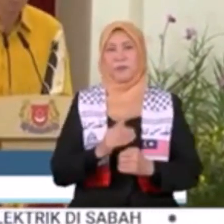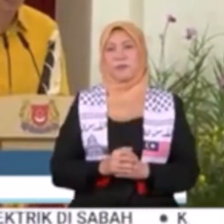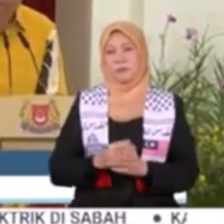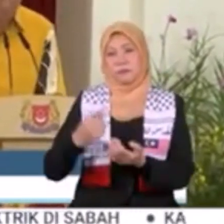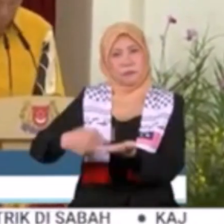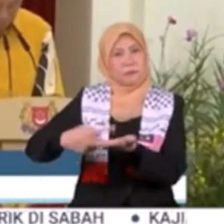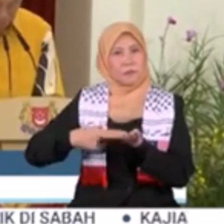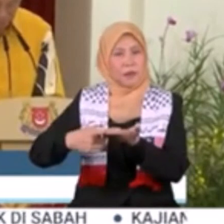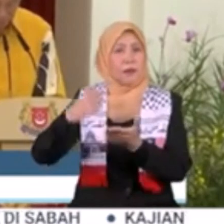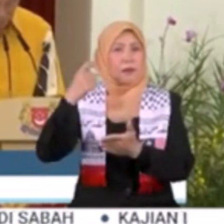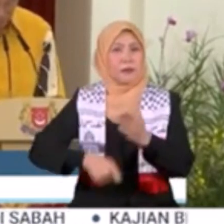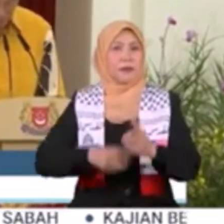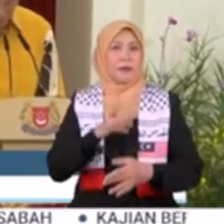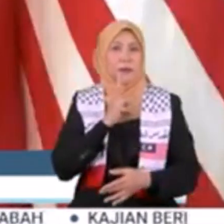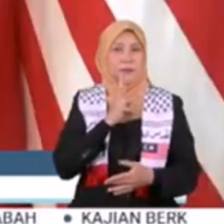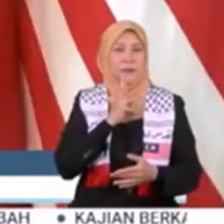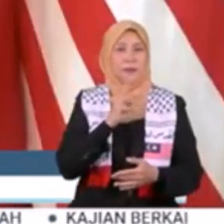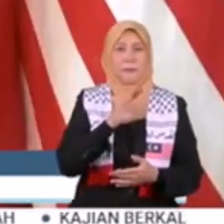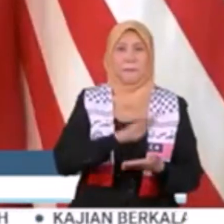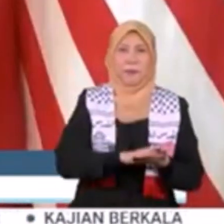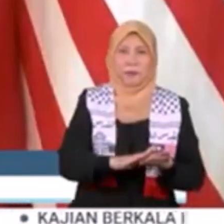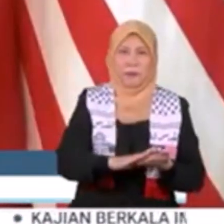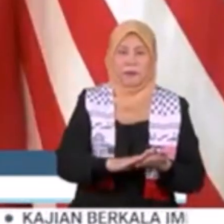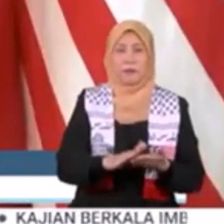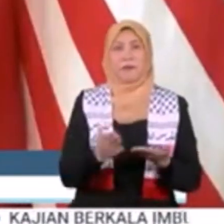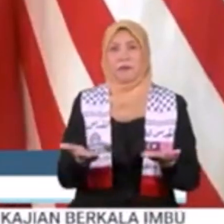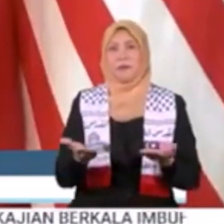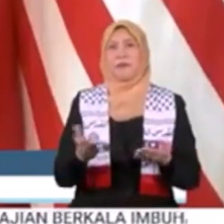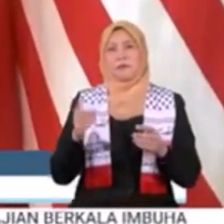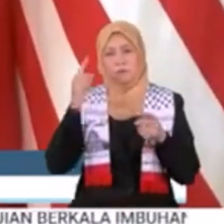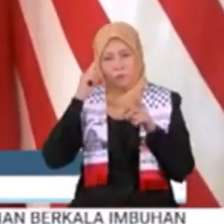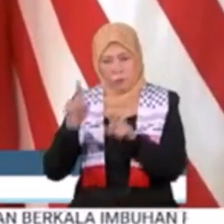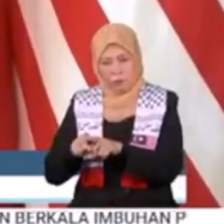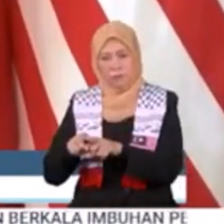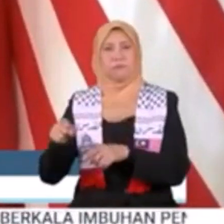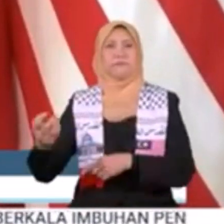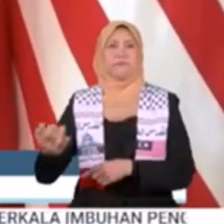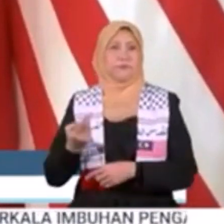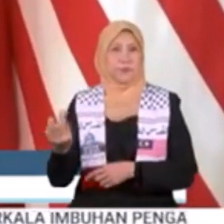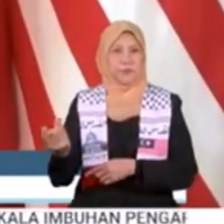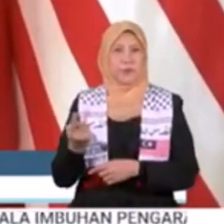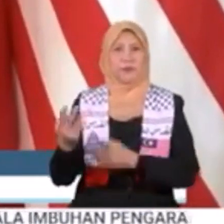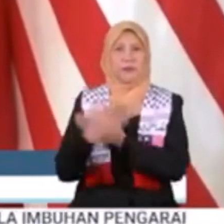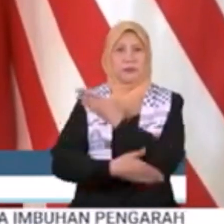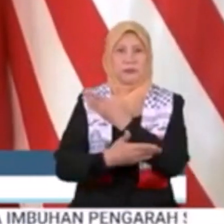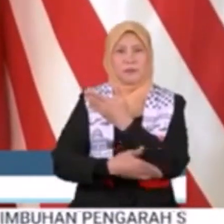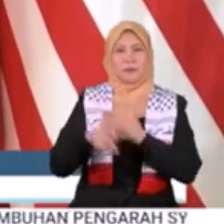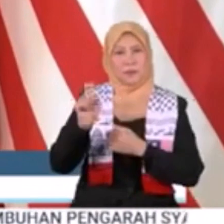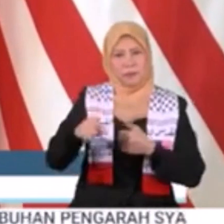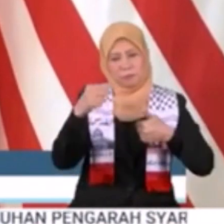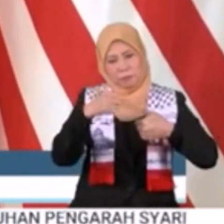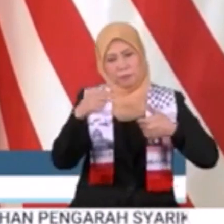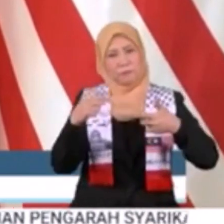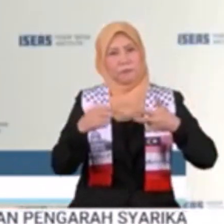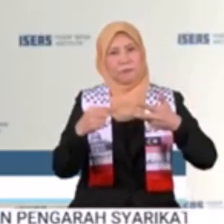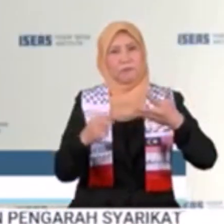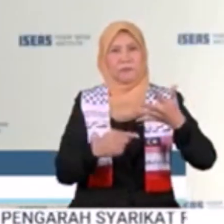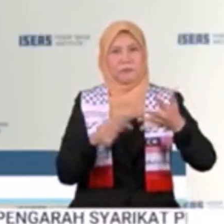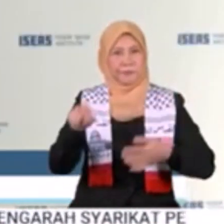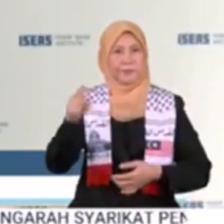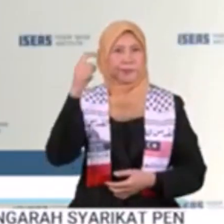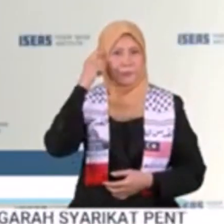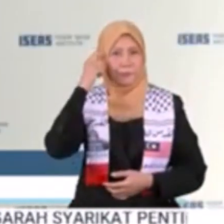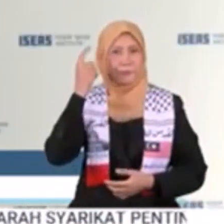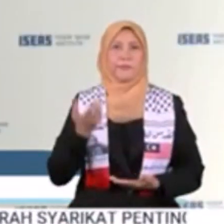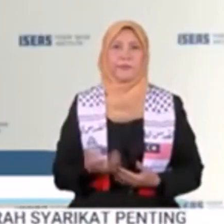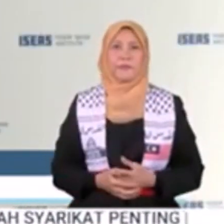mengenai harga bekalan air mentah dan terawat pula perlu mendapatkan persetujuan bersama mengambil kira beberapa faktor.